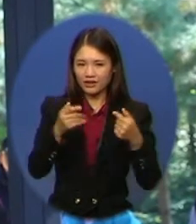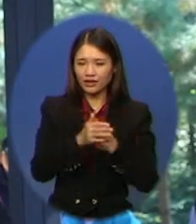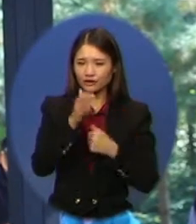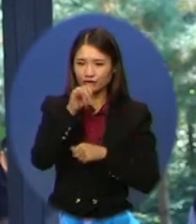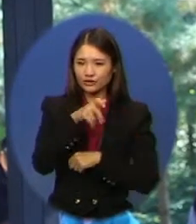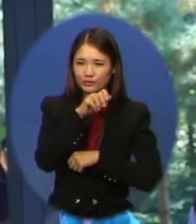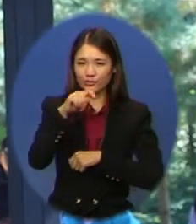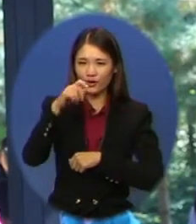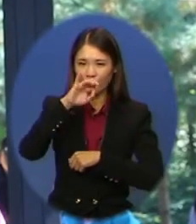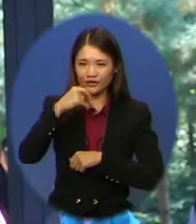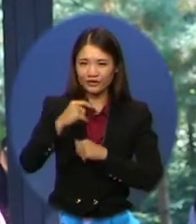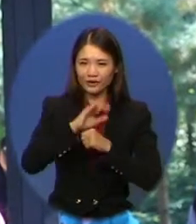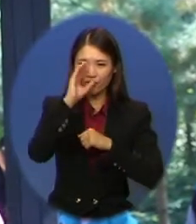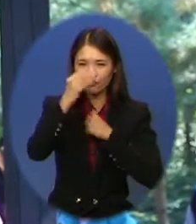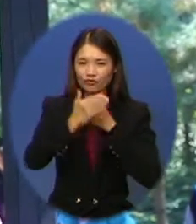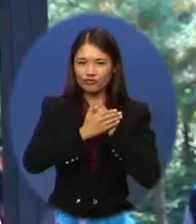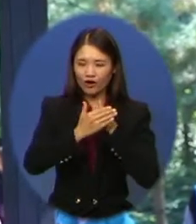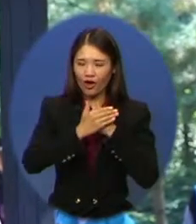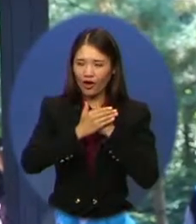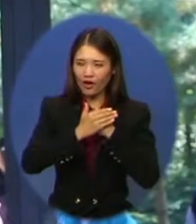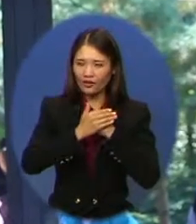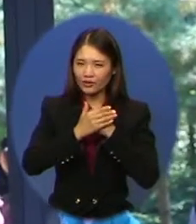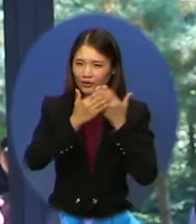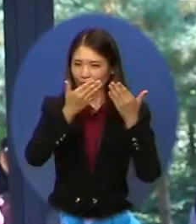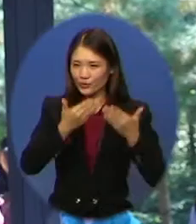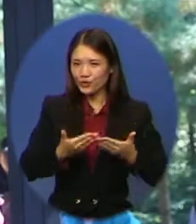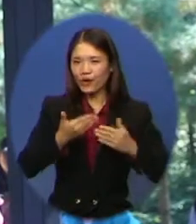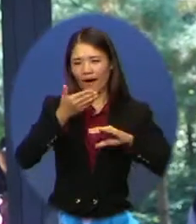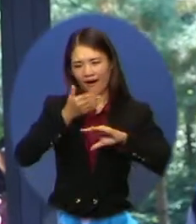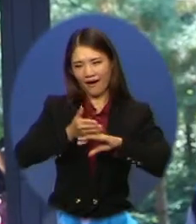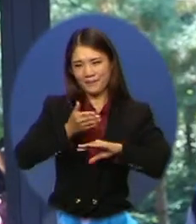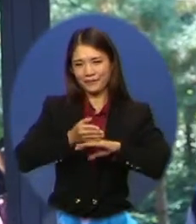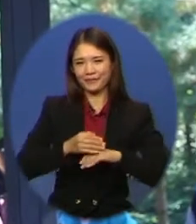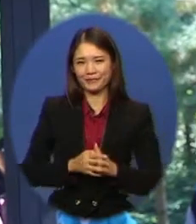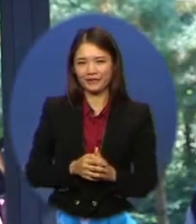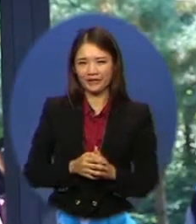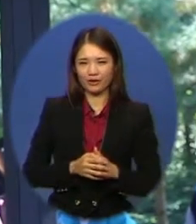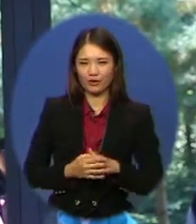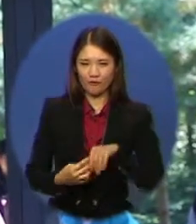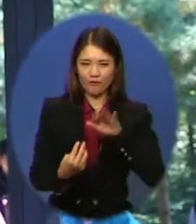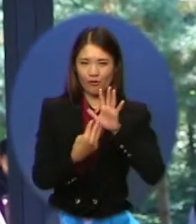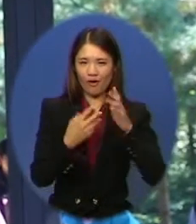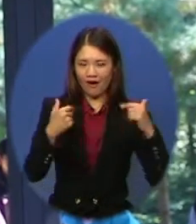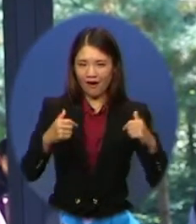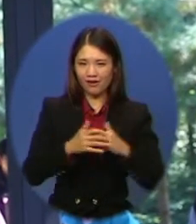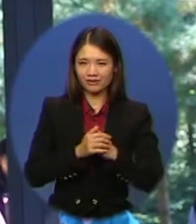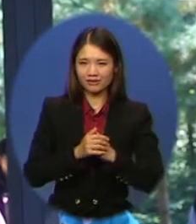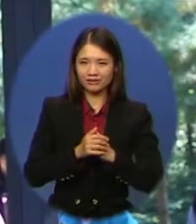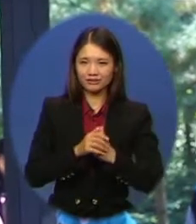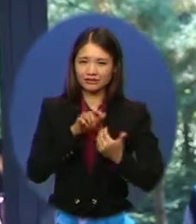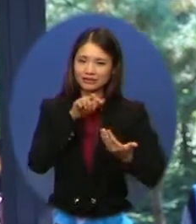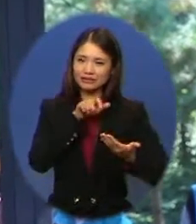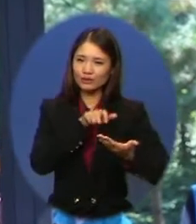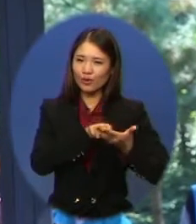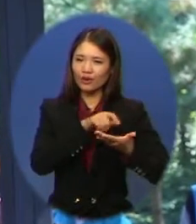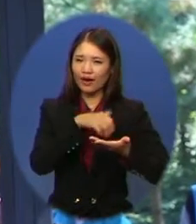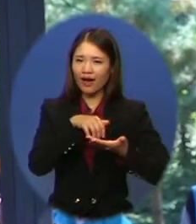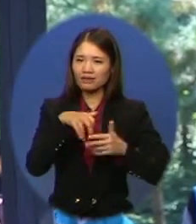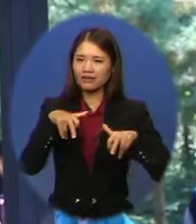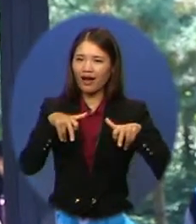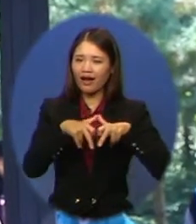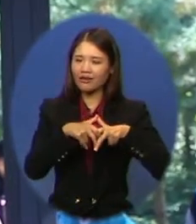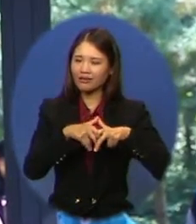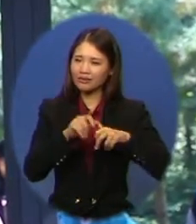너브가 또 후원을 다 해주시니까 얼마나 고마워요. 우리 관악구는 장애인이 2만 명이 조금